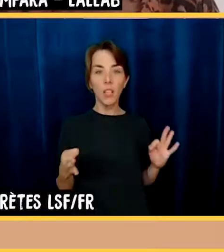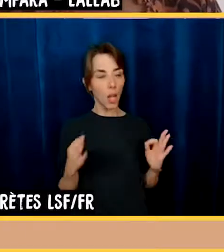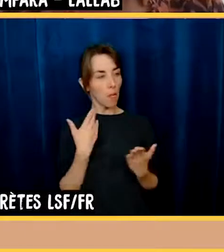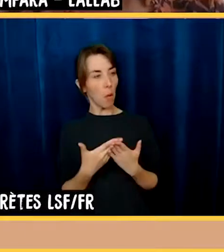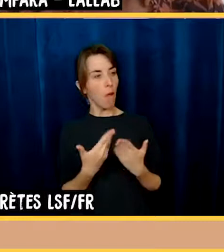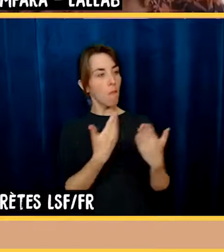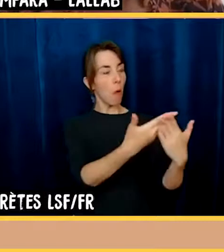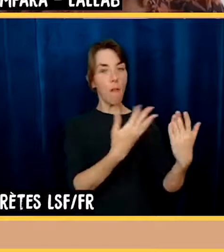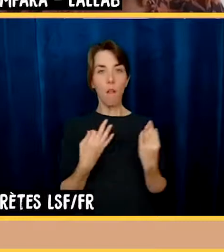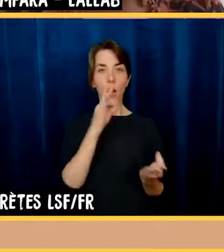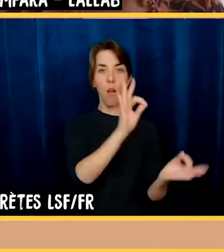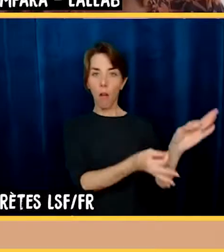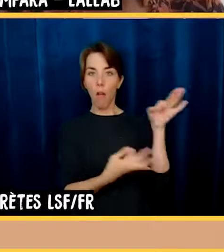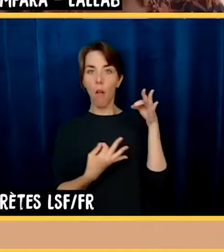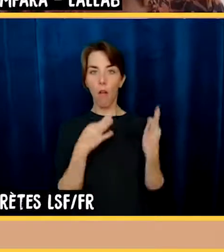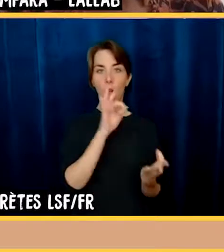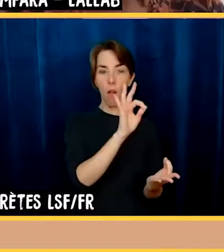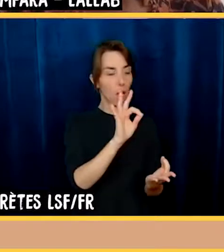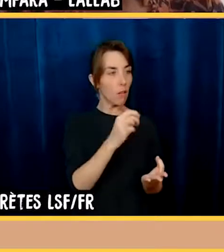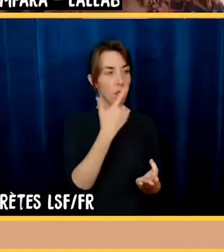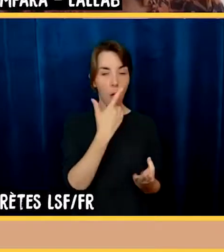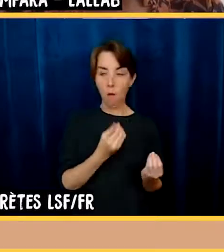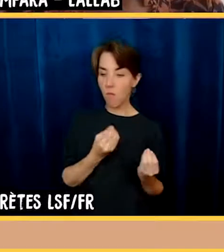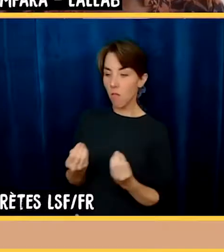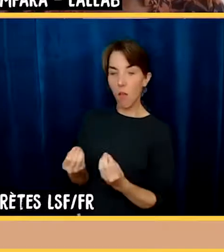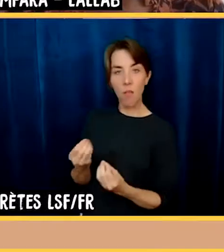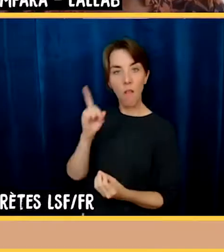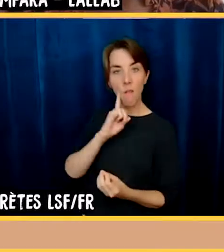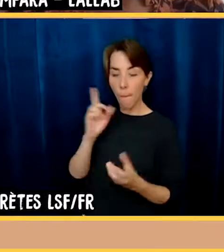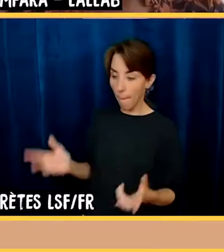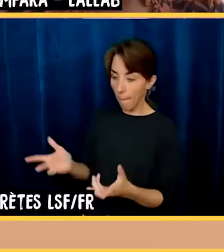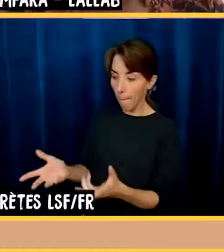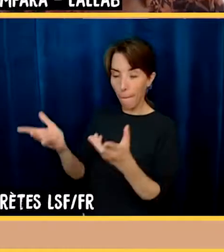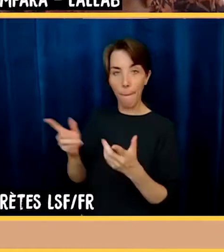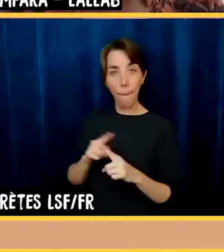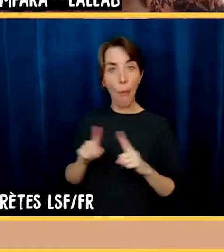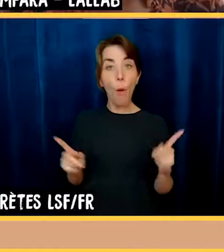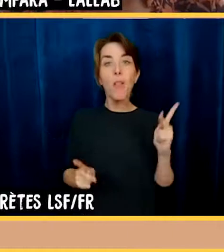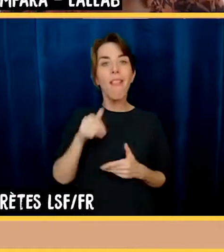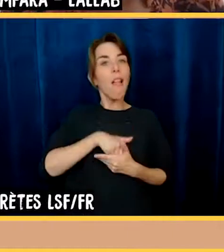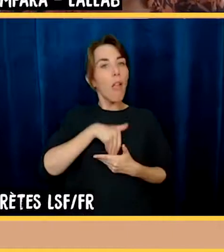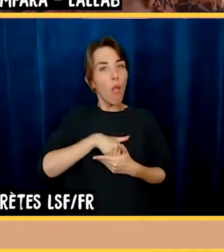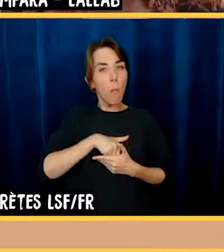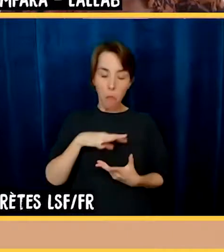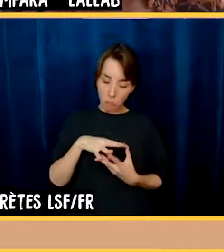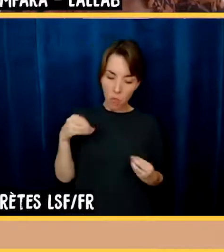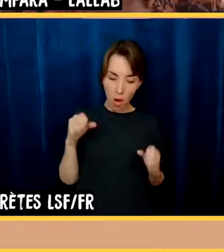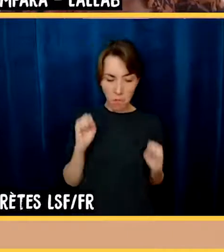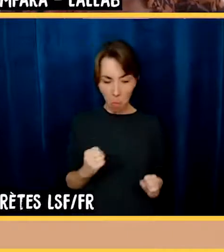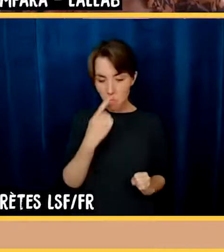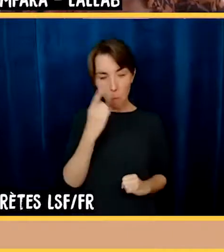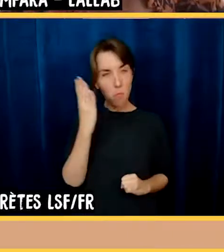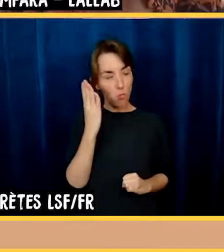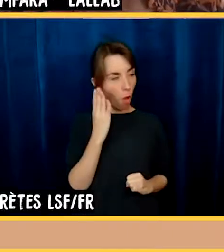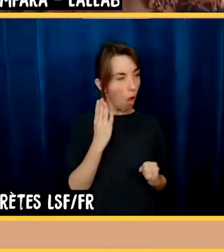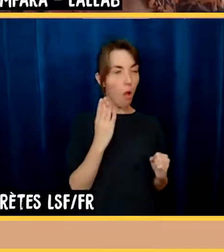et tu me prouves ça, parce qu'en fait ça n'aide pas les femmes. En fait, peut-être que ça peut les aider intérieurement, spirituellement. Je comprends que certaines femmes aient besoin de